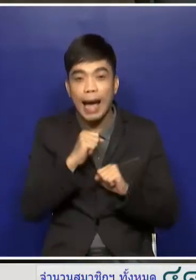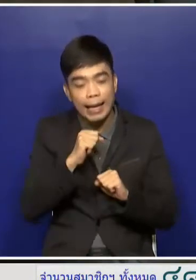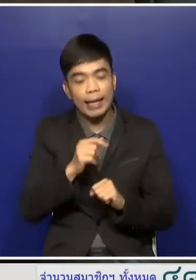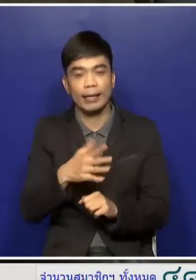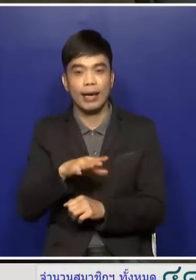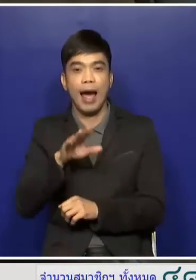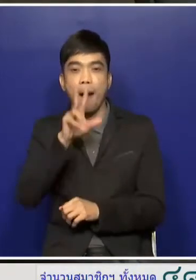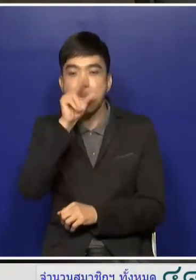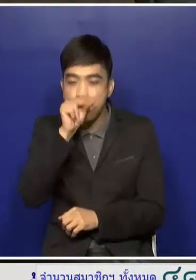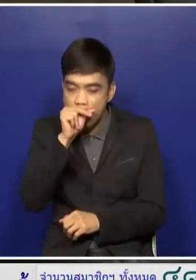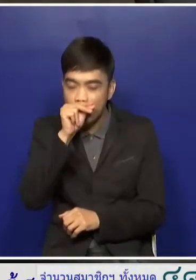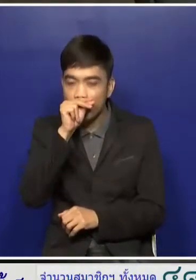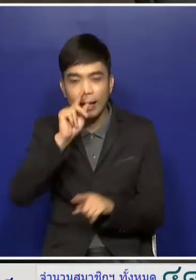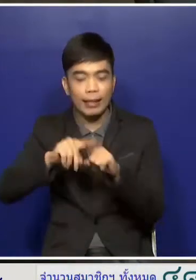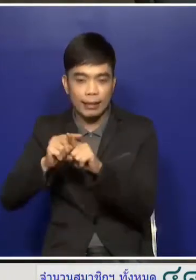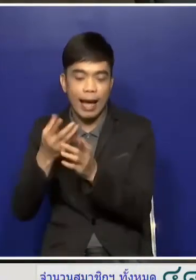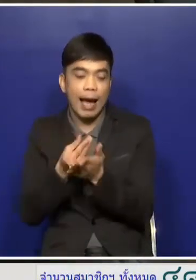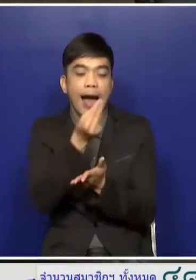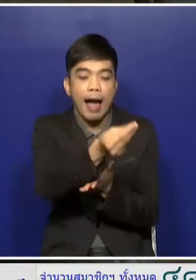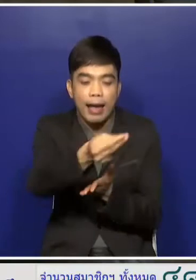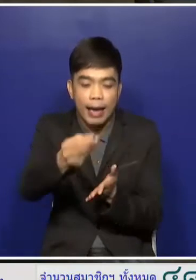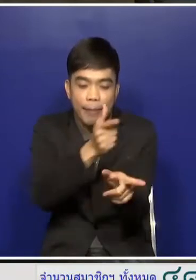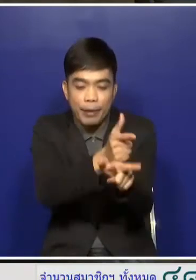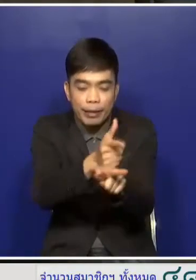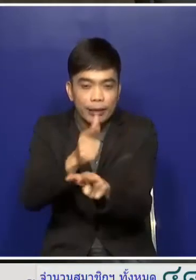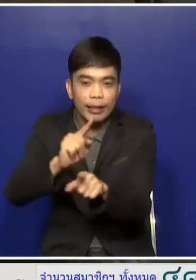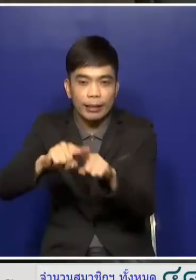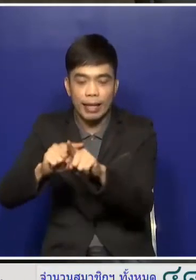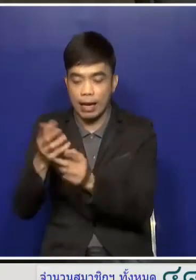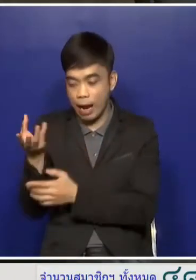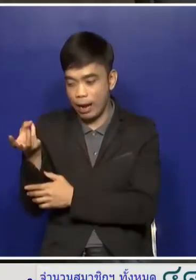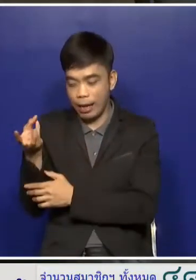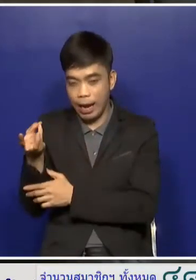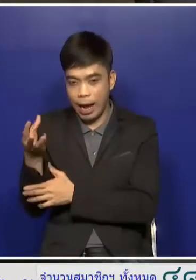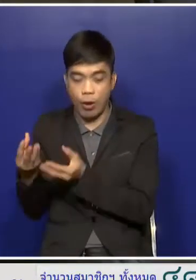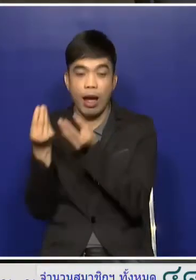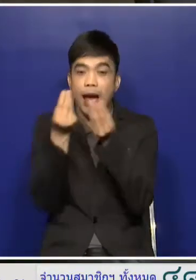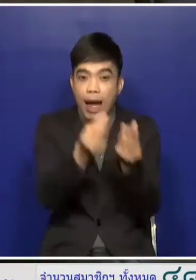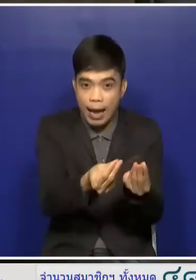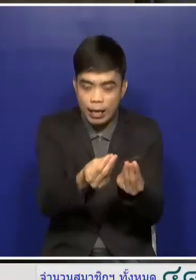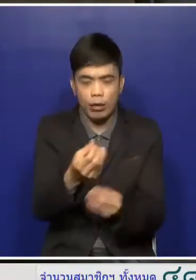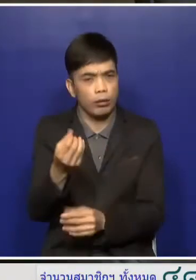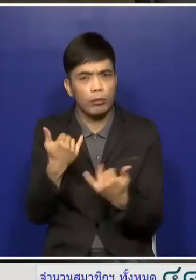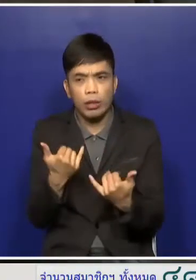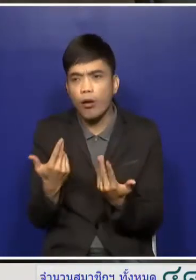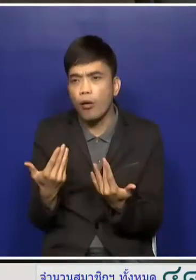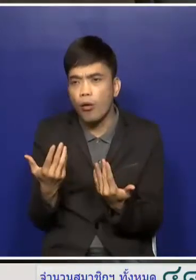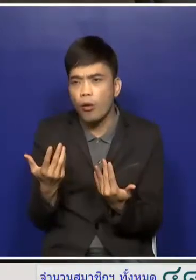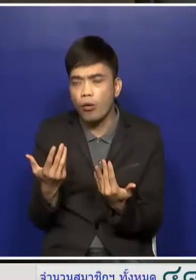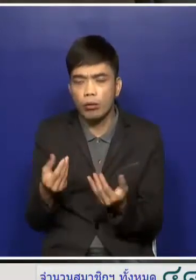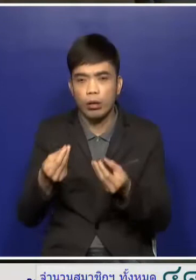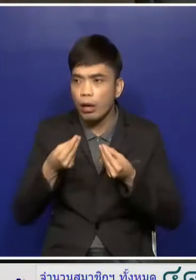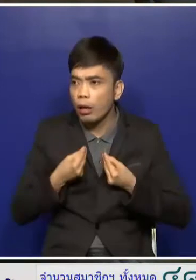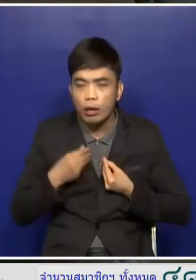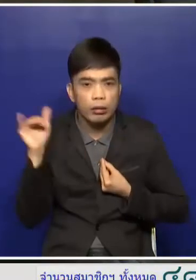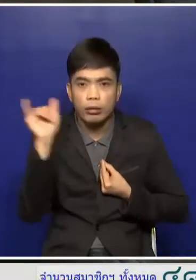นั้นได้ไปตกลงกับราษฎรว่าจะมอบพันข้าวให้จนกระทั่งเดี๋ยวนี้ยังไม่ได้รับเลยครับว่าจนเดี๋ยว